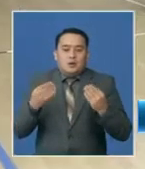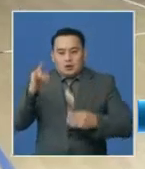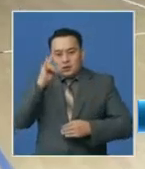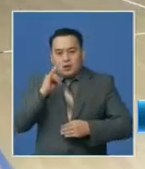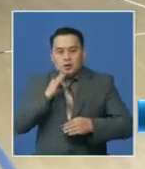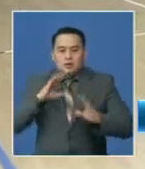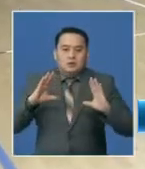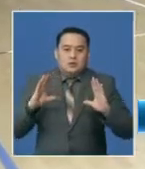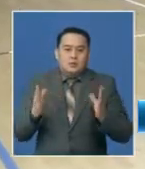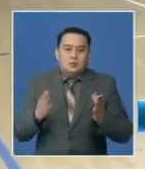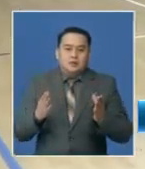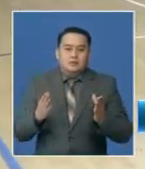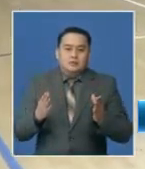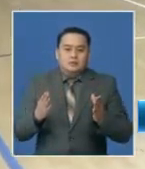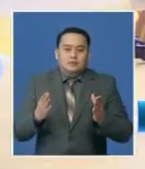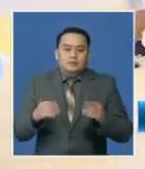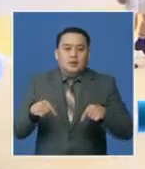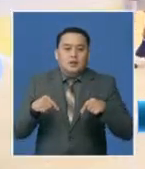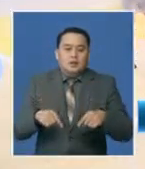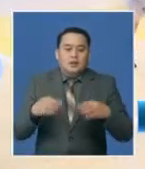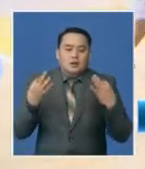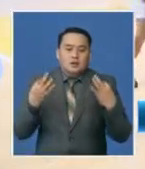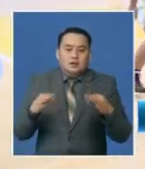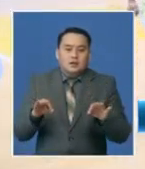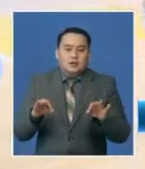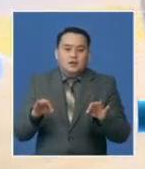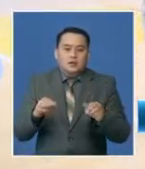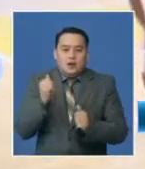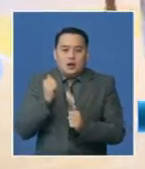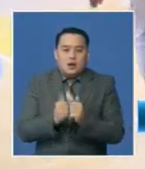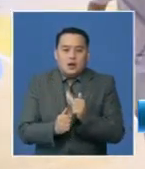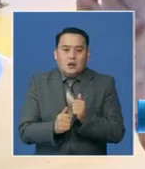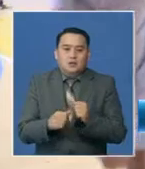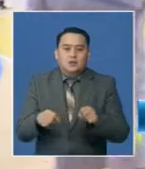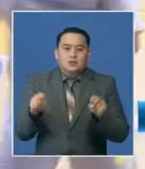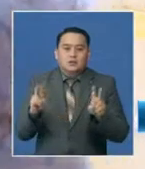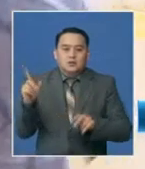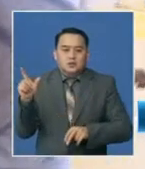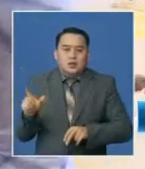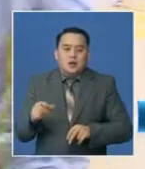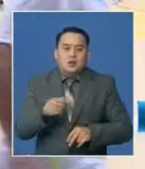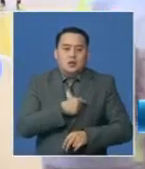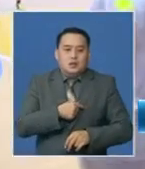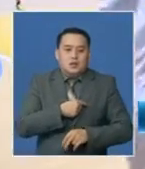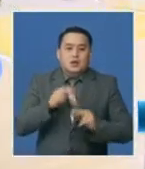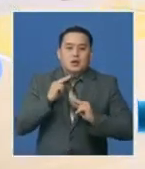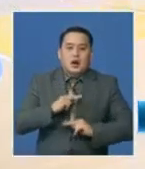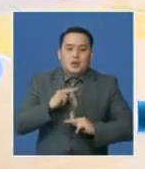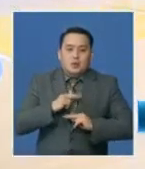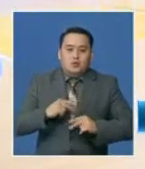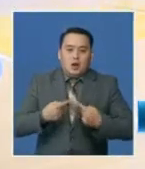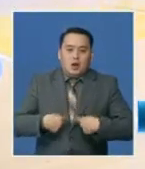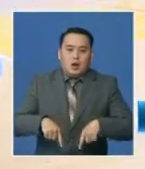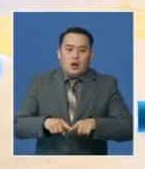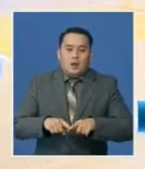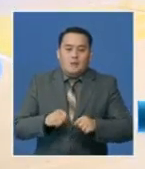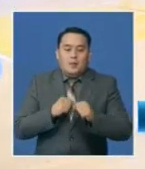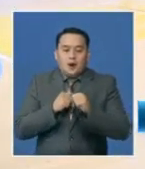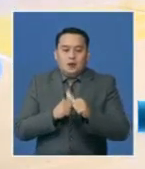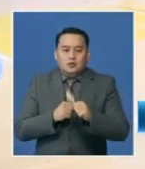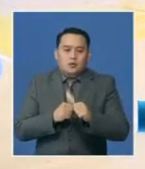именно и большой футбол, и так и вот этот футзал. Поэтому мы очень рады, что вот именно наш турнир совпал